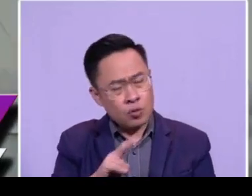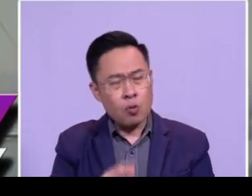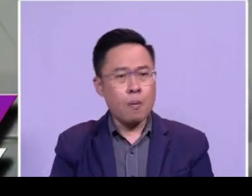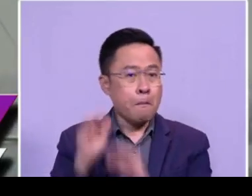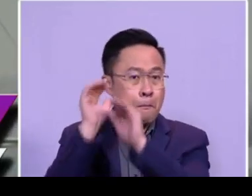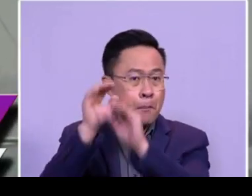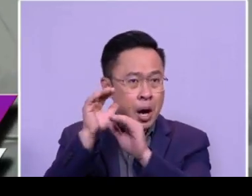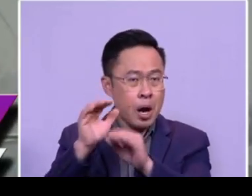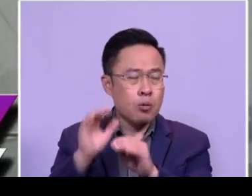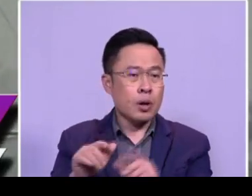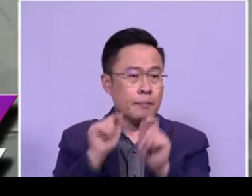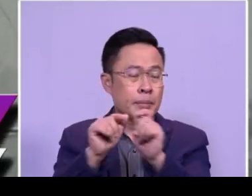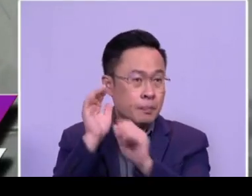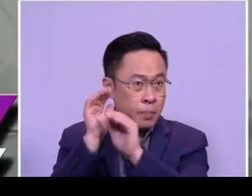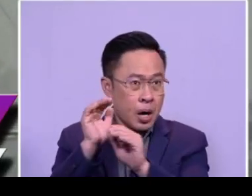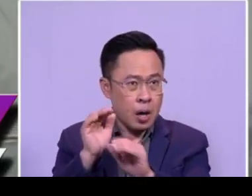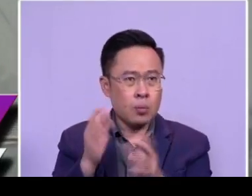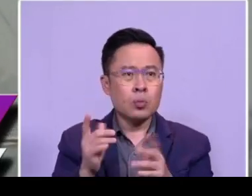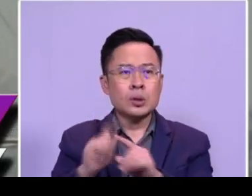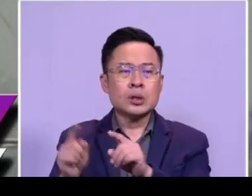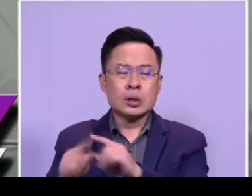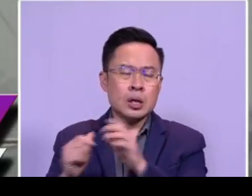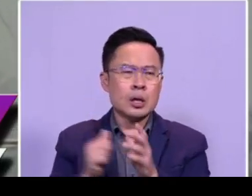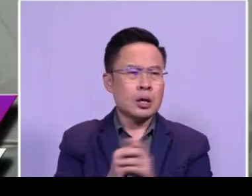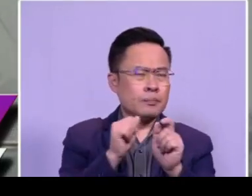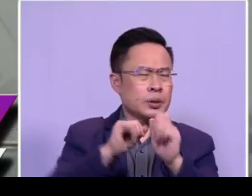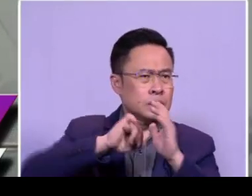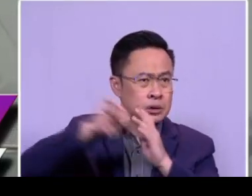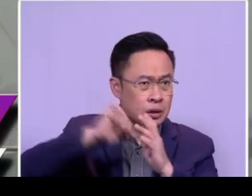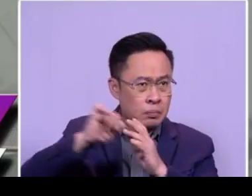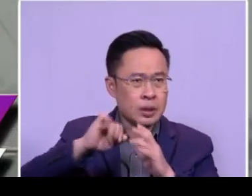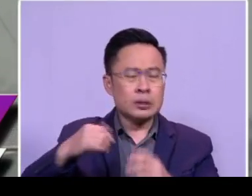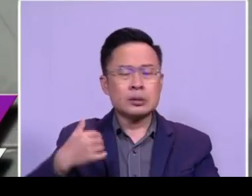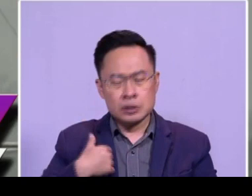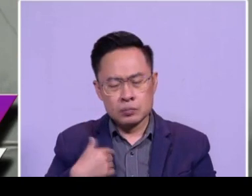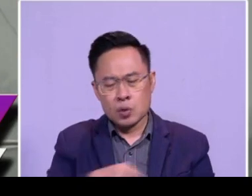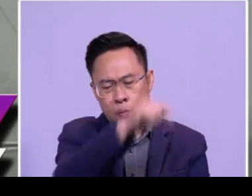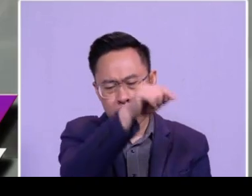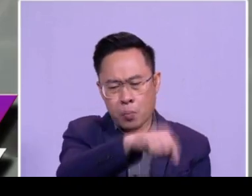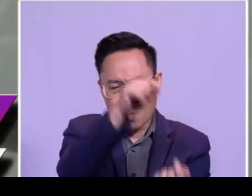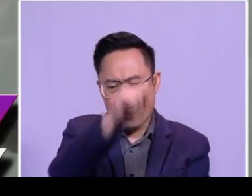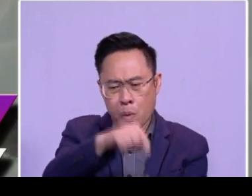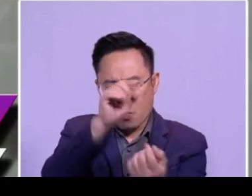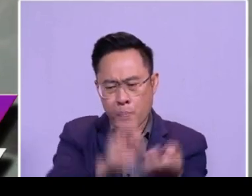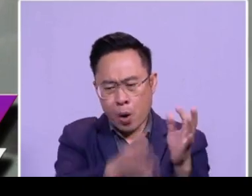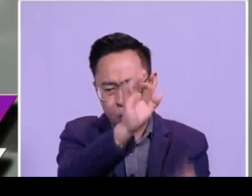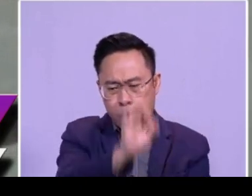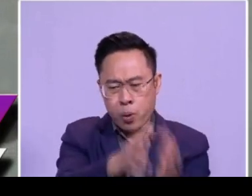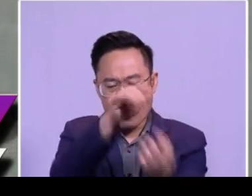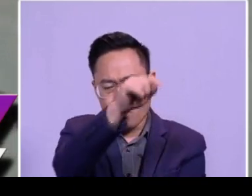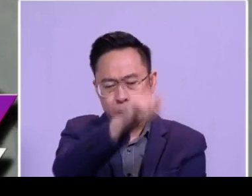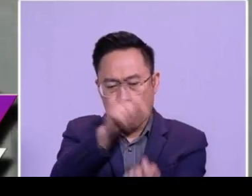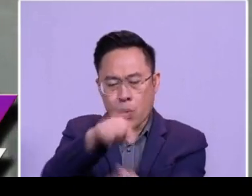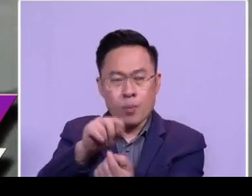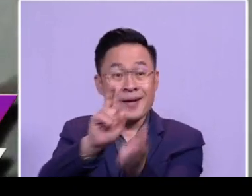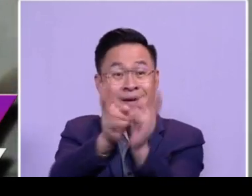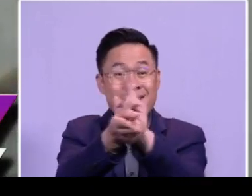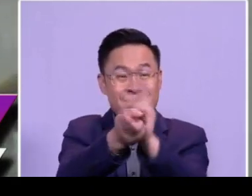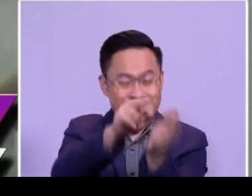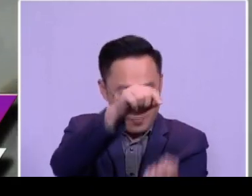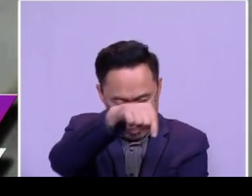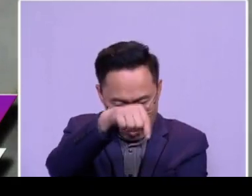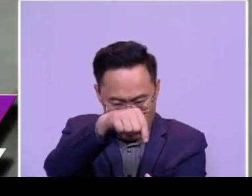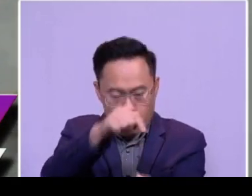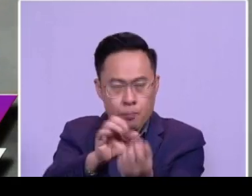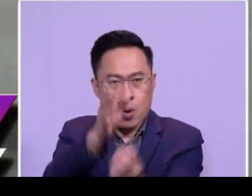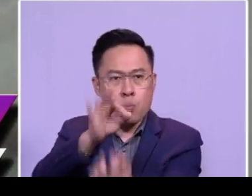หลือ12จุดนะคะส่วนที่ในอำเภอเมืองเชียงใหม่เหลืออีก1จุดค่ะส่งผลให้ค่าฝุ่น PM 2.5 เนี่ยฟุ้งกระจายทั่วเมืองเล